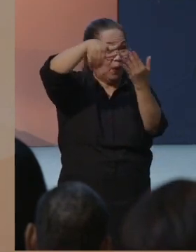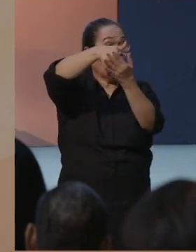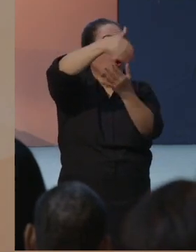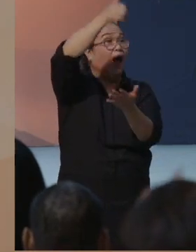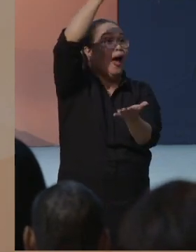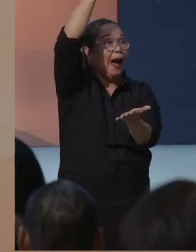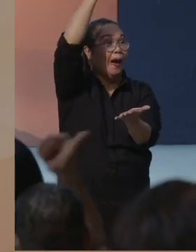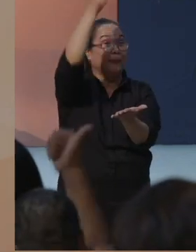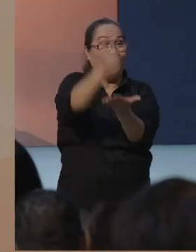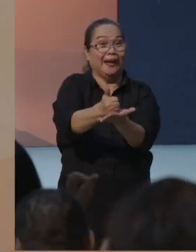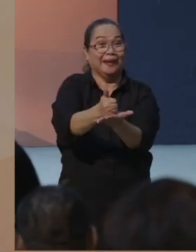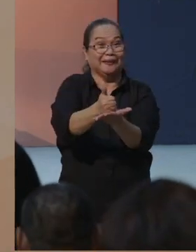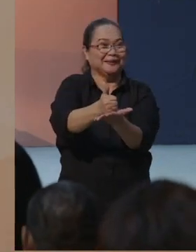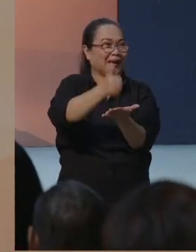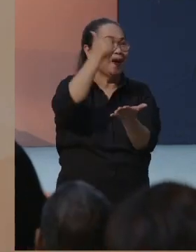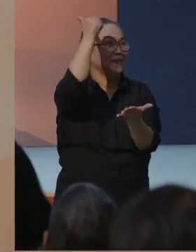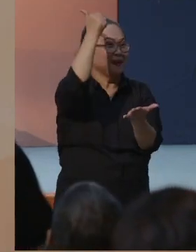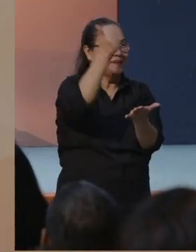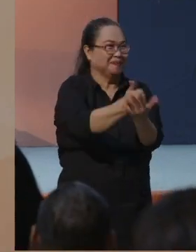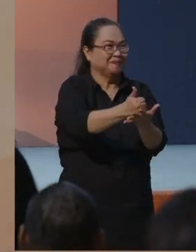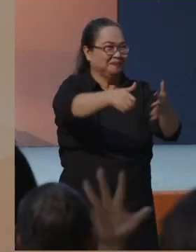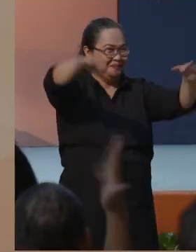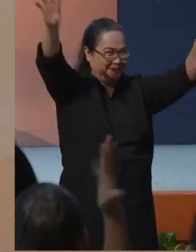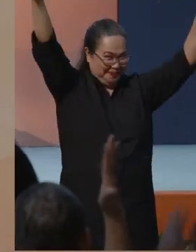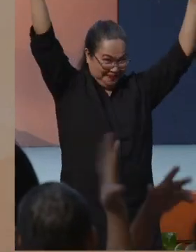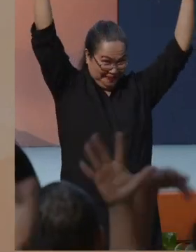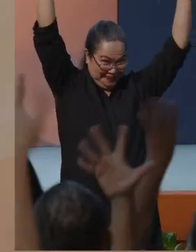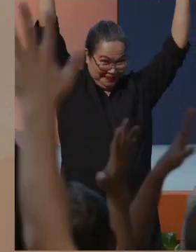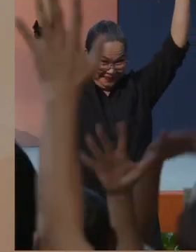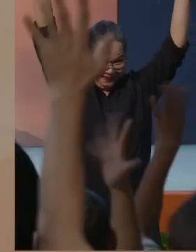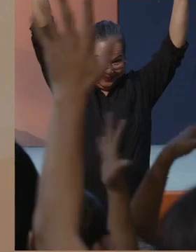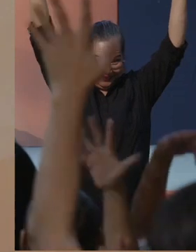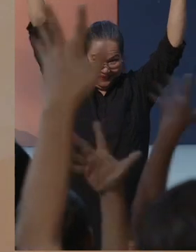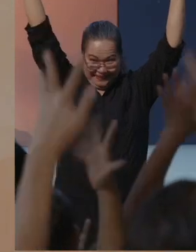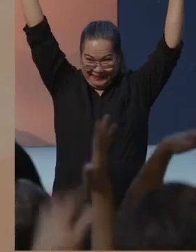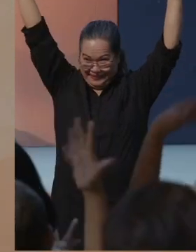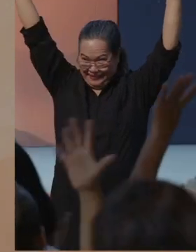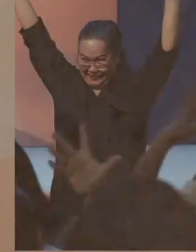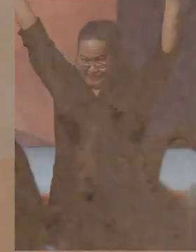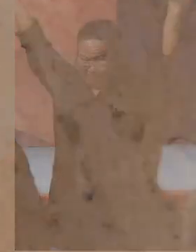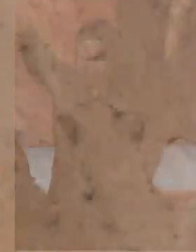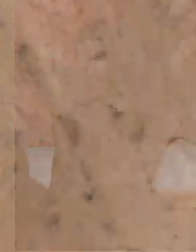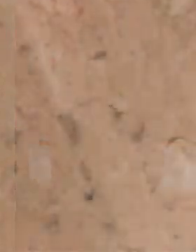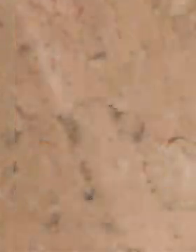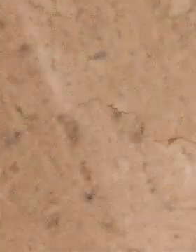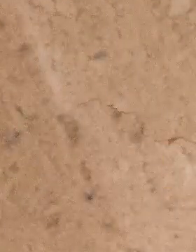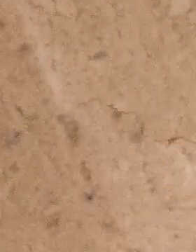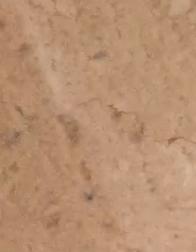nagsabi, Amen at Amen. Magandang hapon po sa inyong lahat.